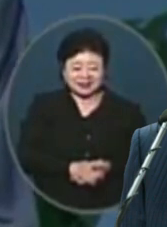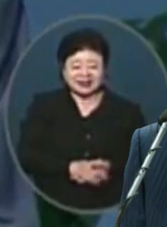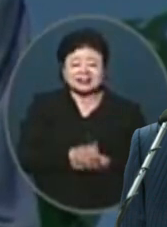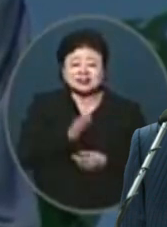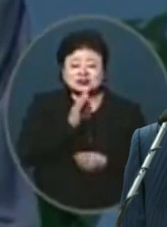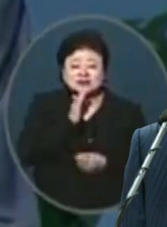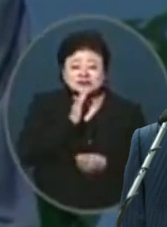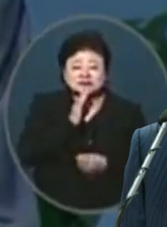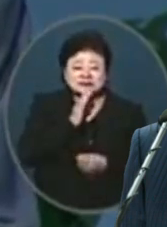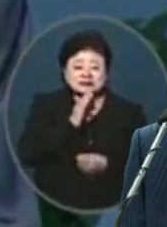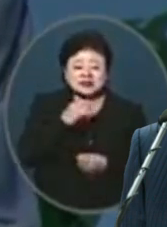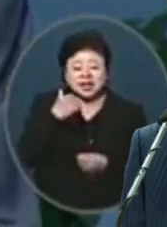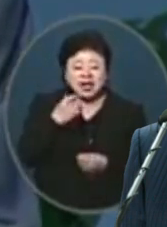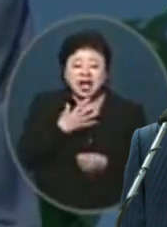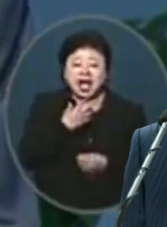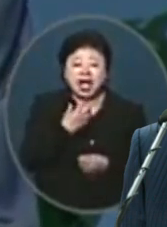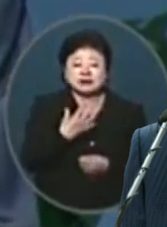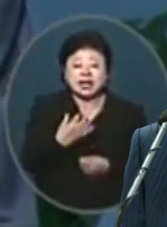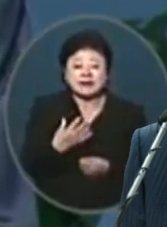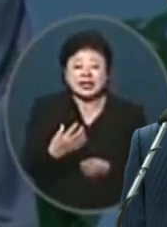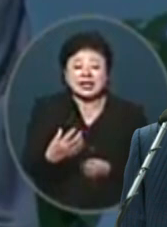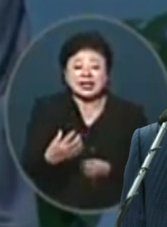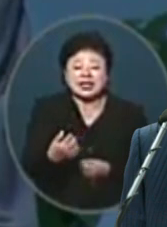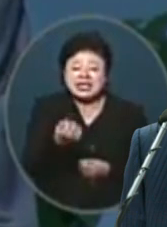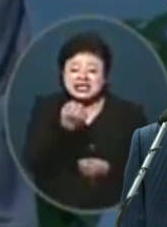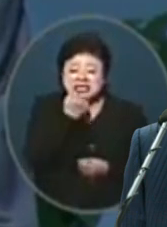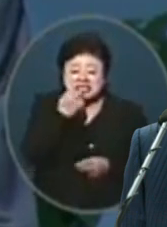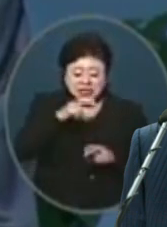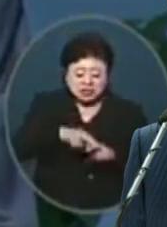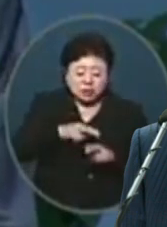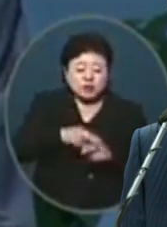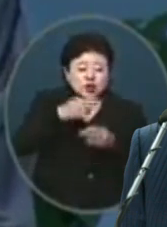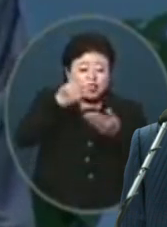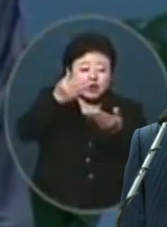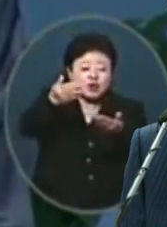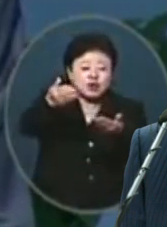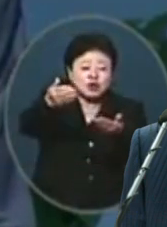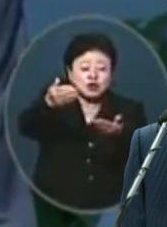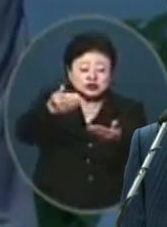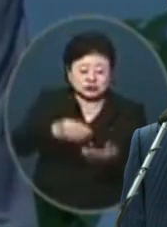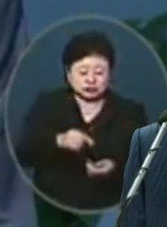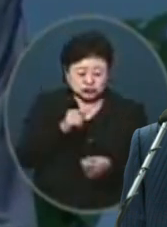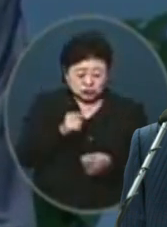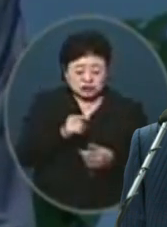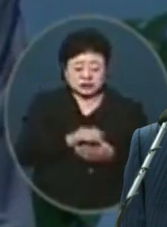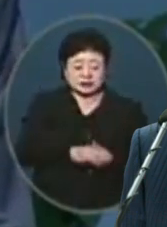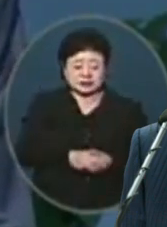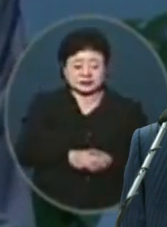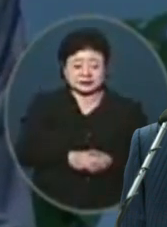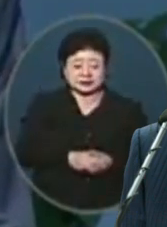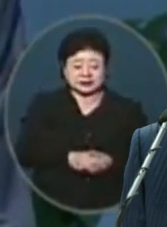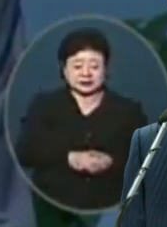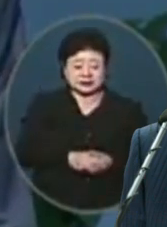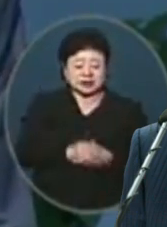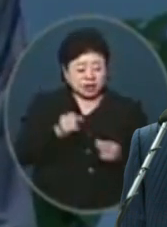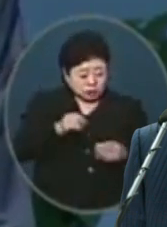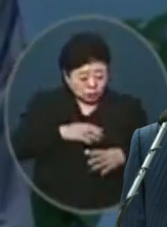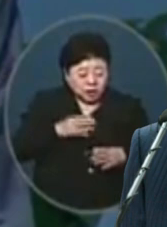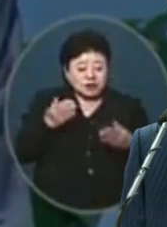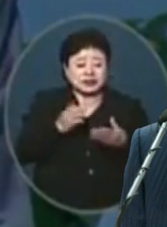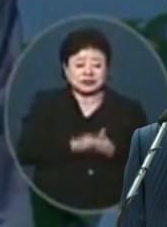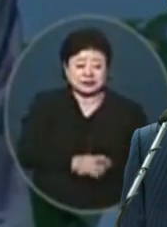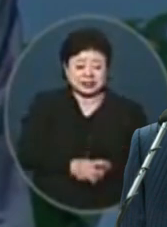참으로 아브라함이 이삭을 선물로 내놓은 것은 놀라운